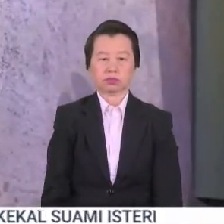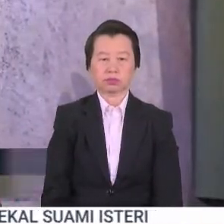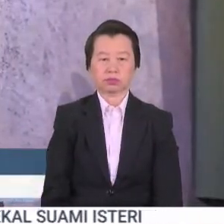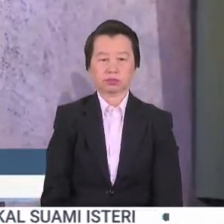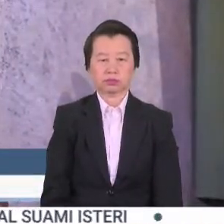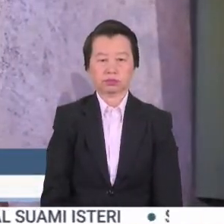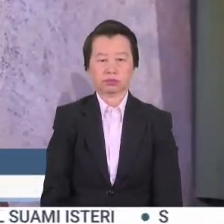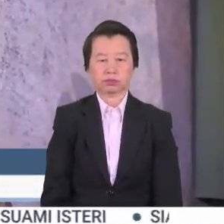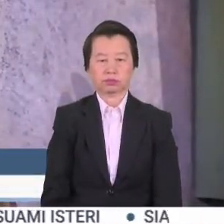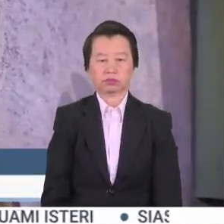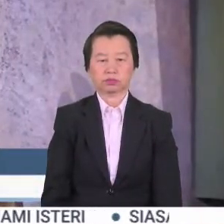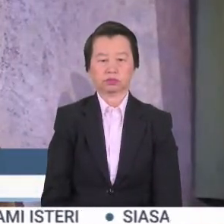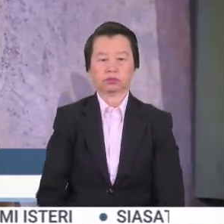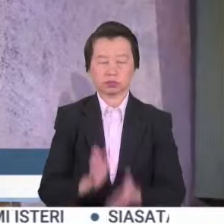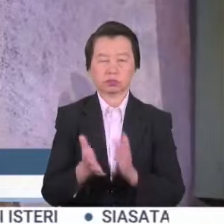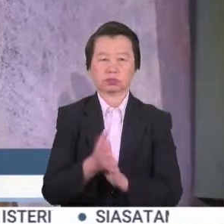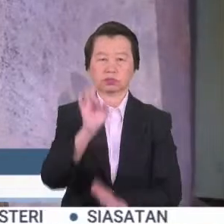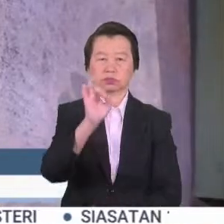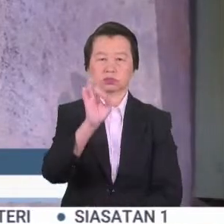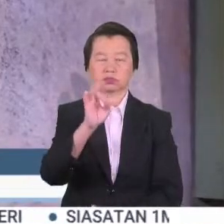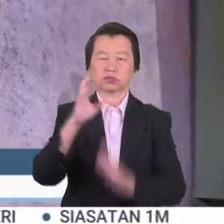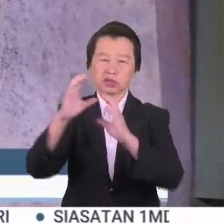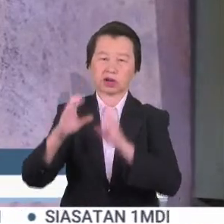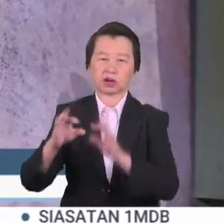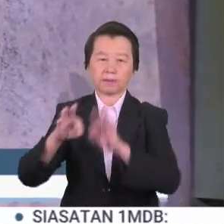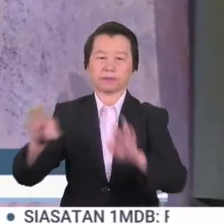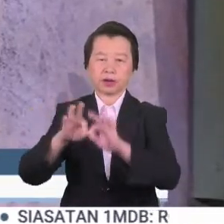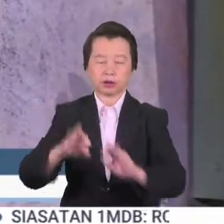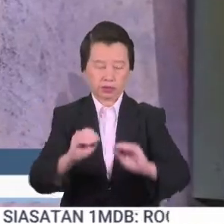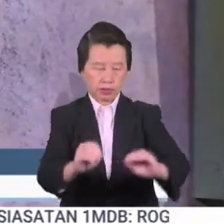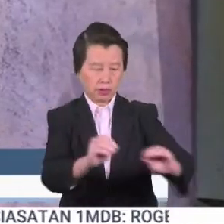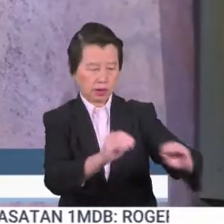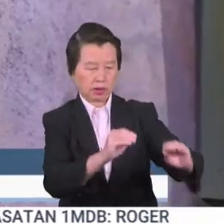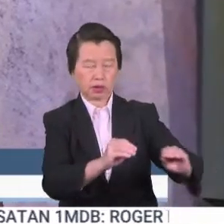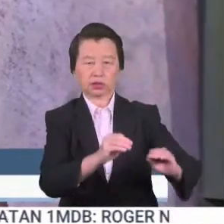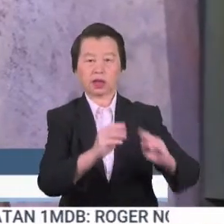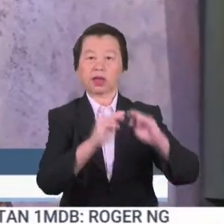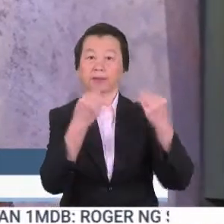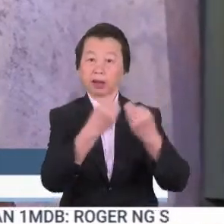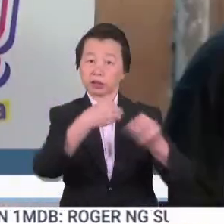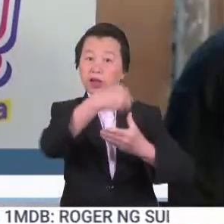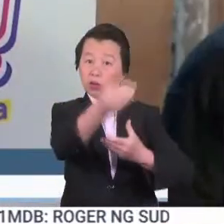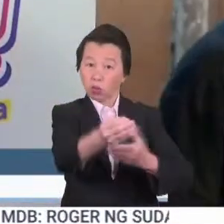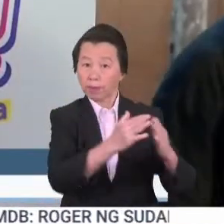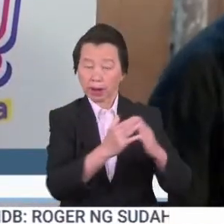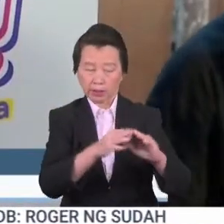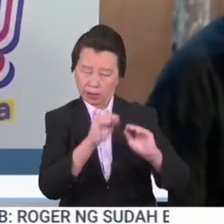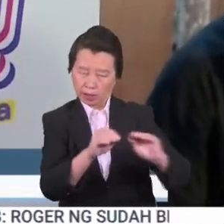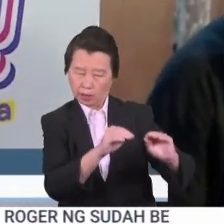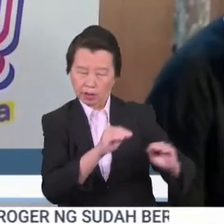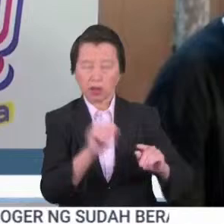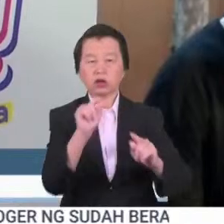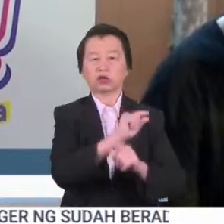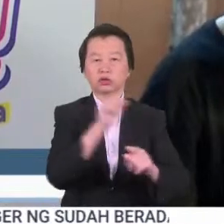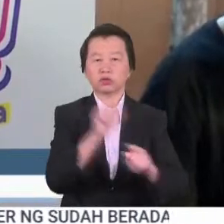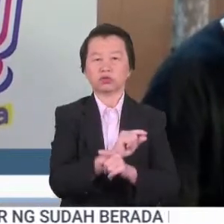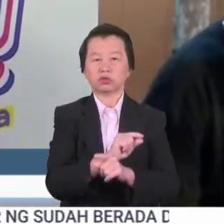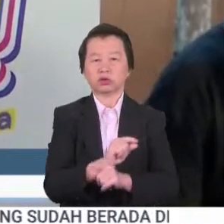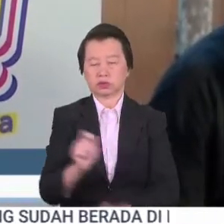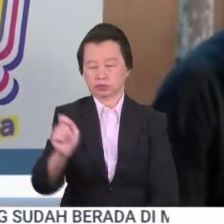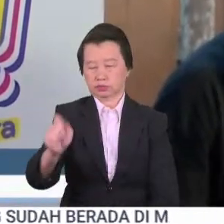dan menjadi satu wadah penting untuk kita mendidik masyarakat luar Bandar supaya menggunakan platform